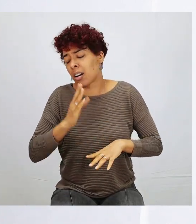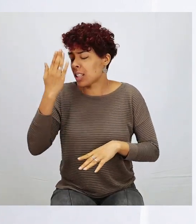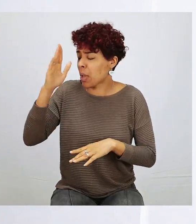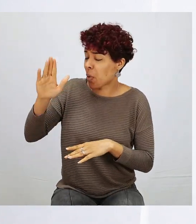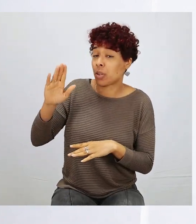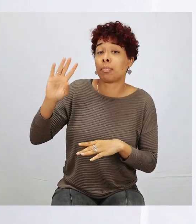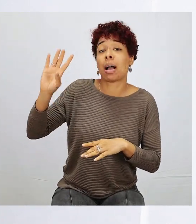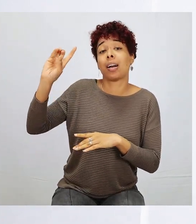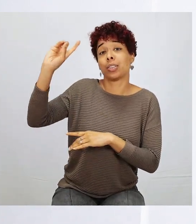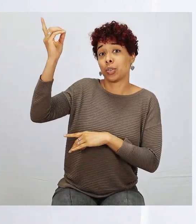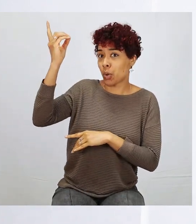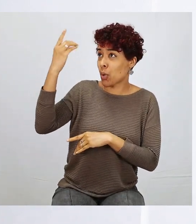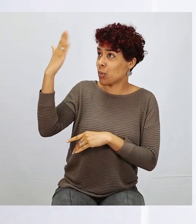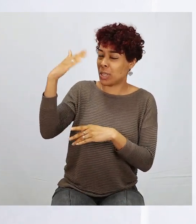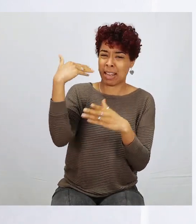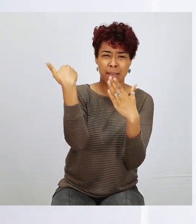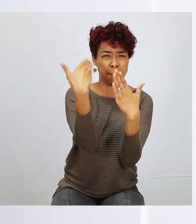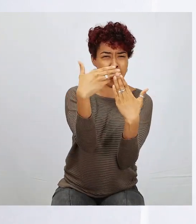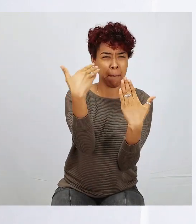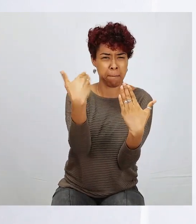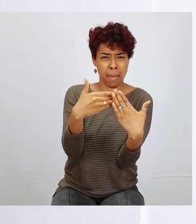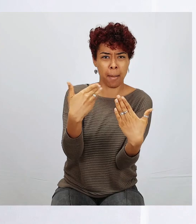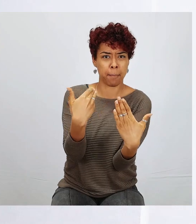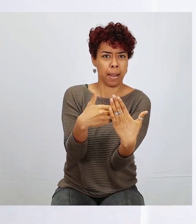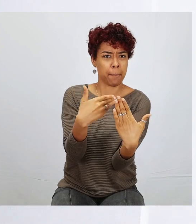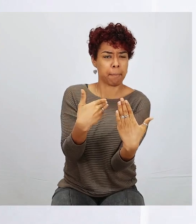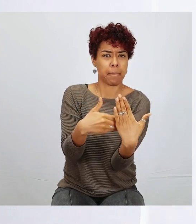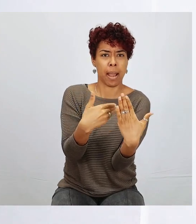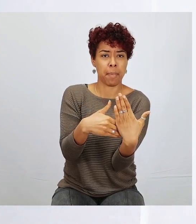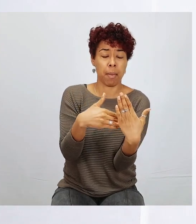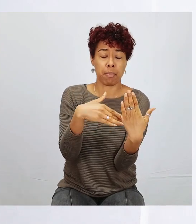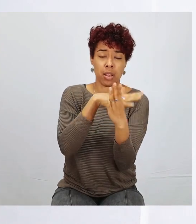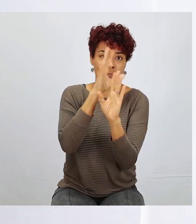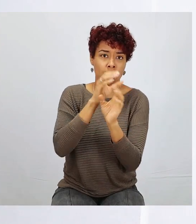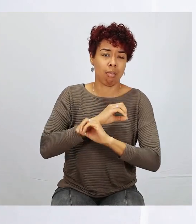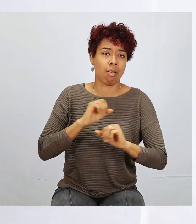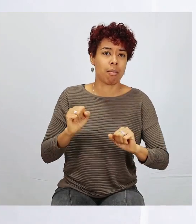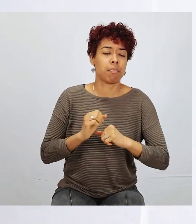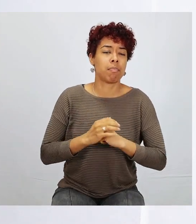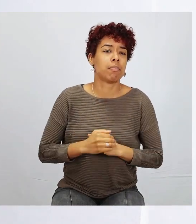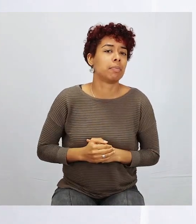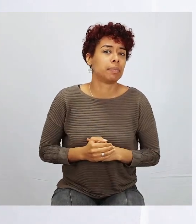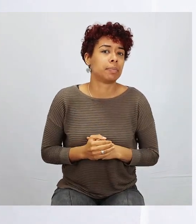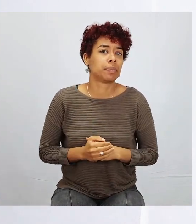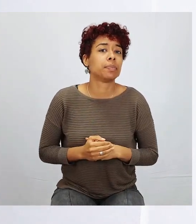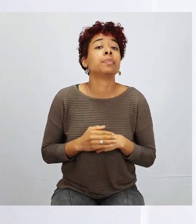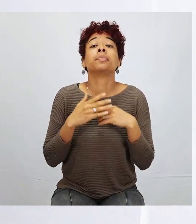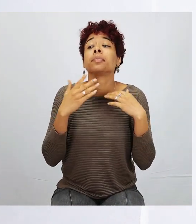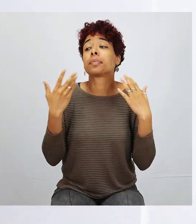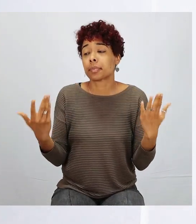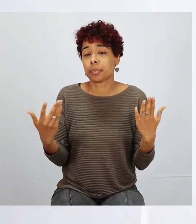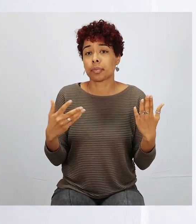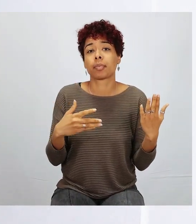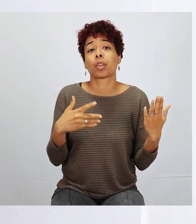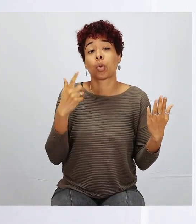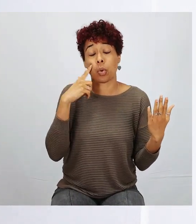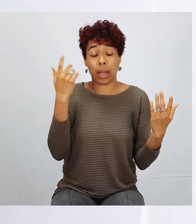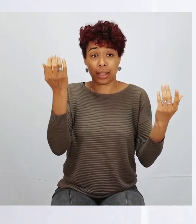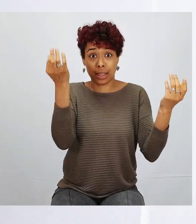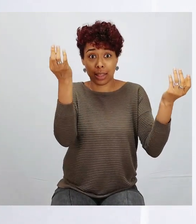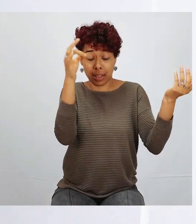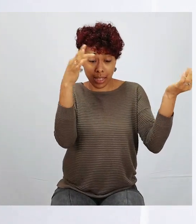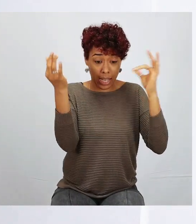Dieu a placé les choses de cette manière-là, a fait les choses d'une manière exceptionnelle. Quand on regarde le tableau de la